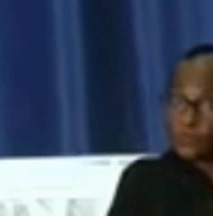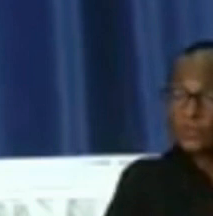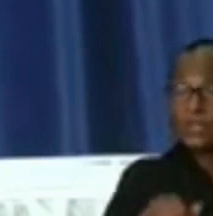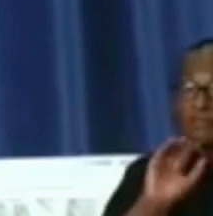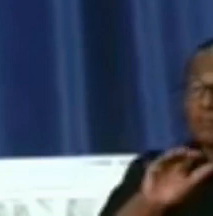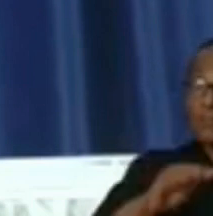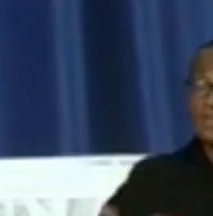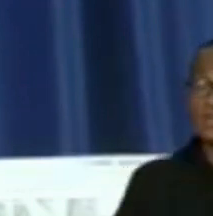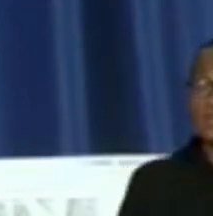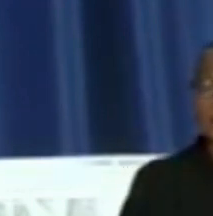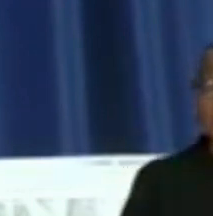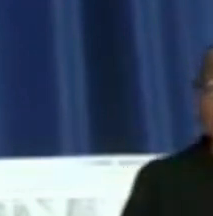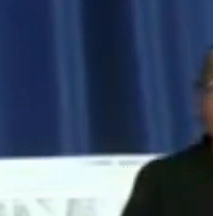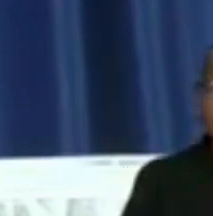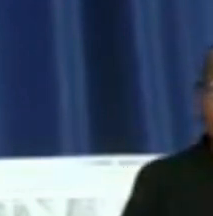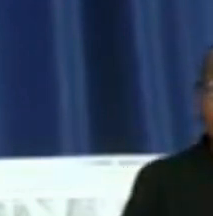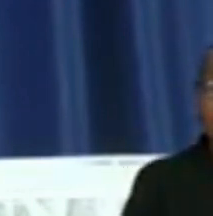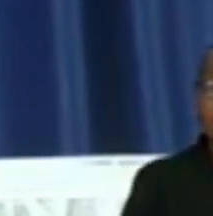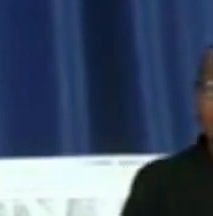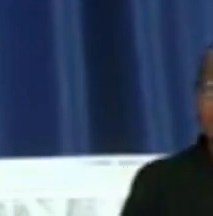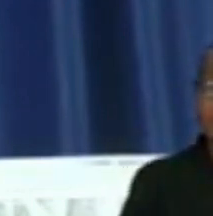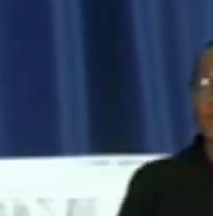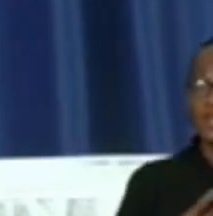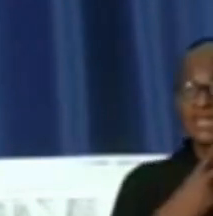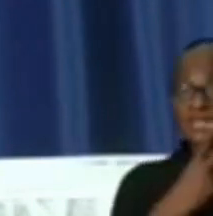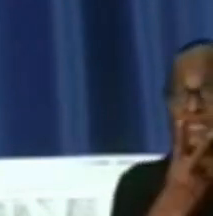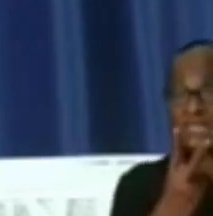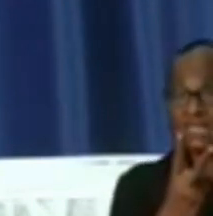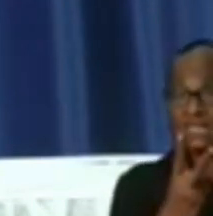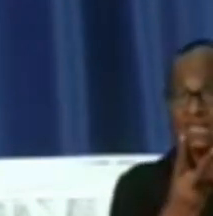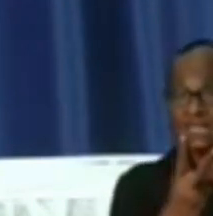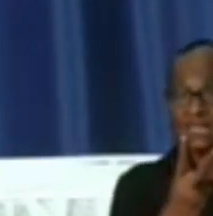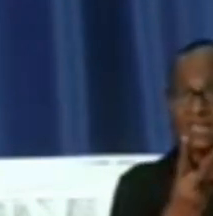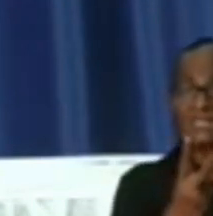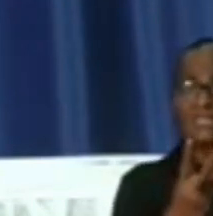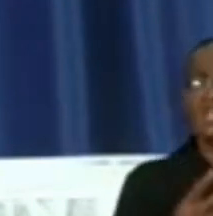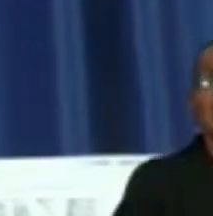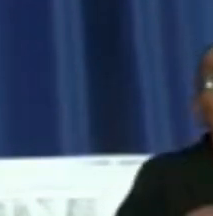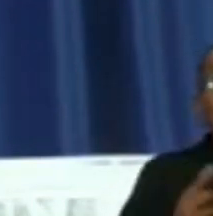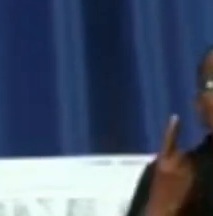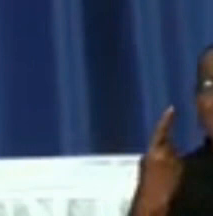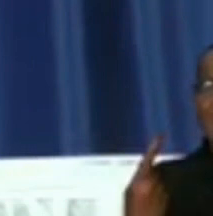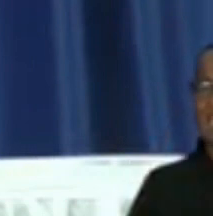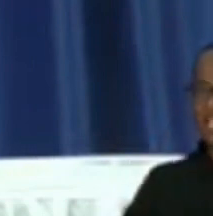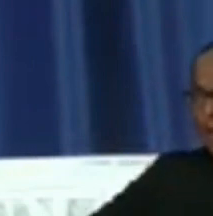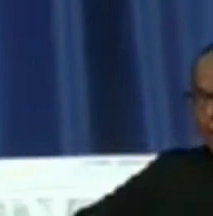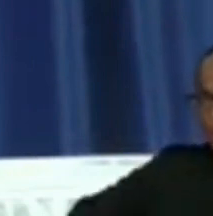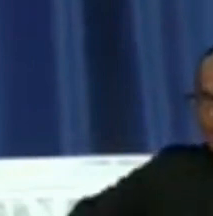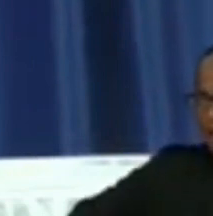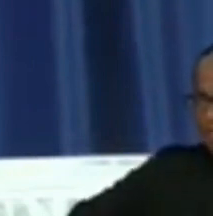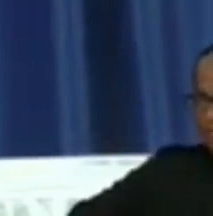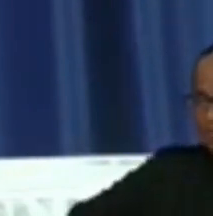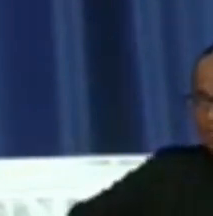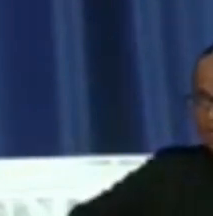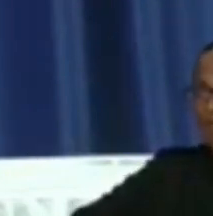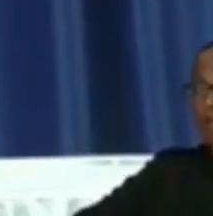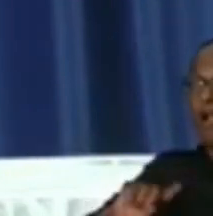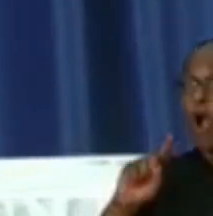moeten gaan. En zie je dus dat ze of naar een isolatiefaciliteit gaan of naar een